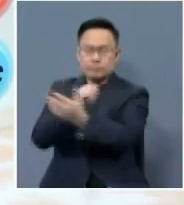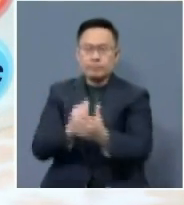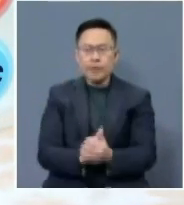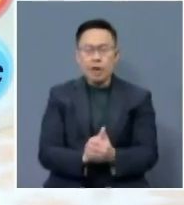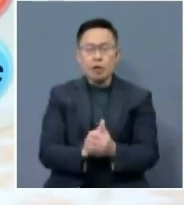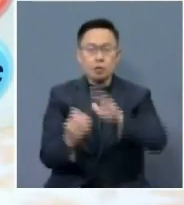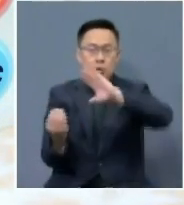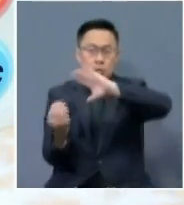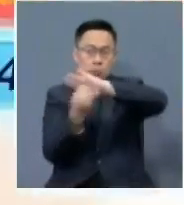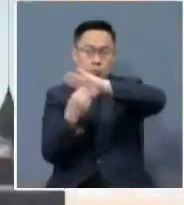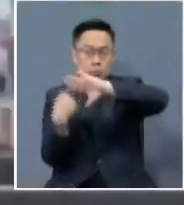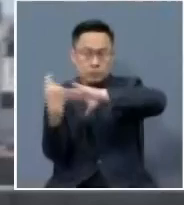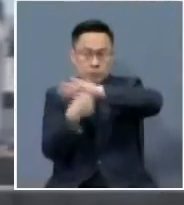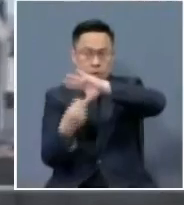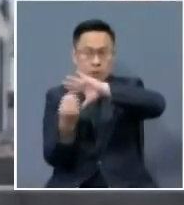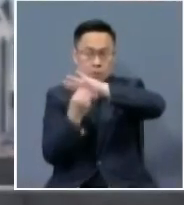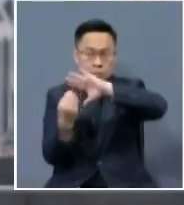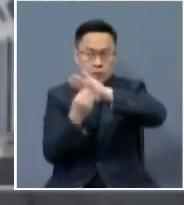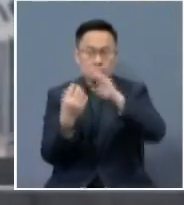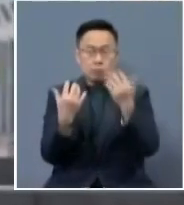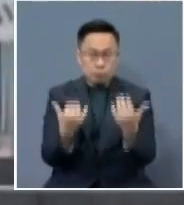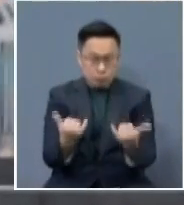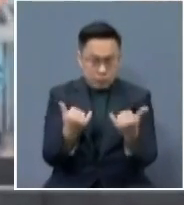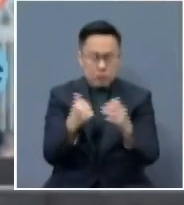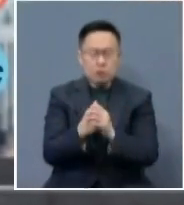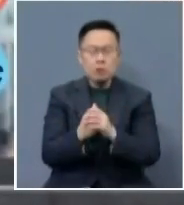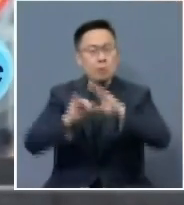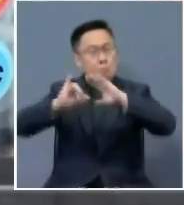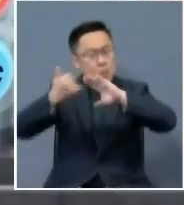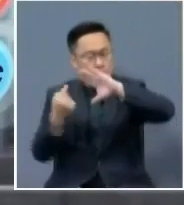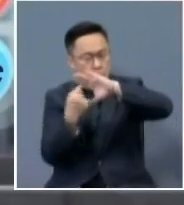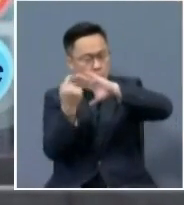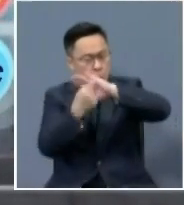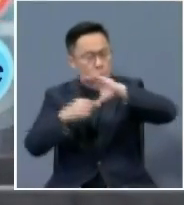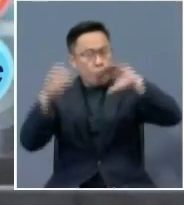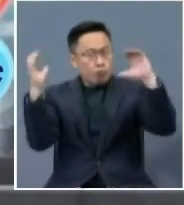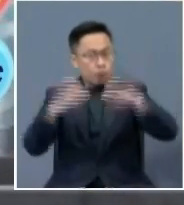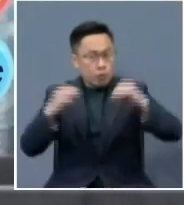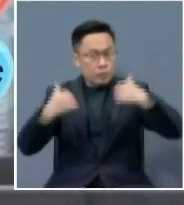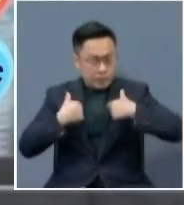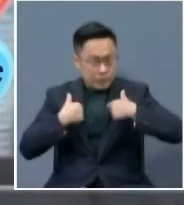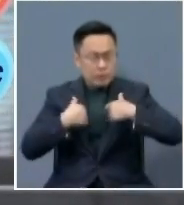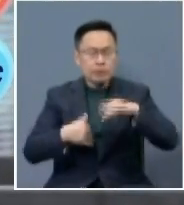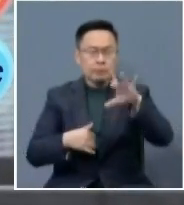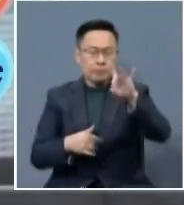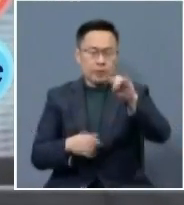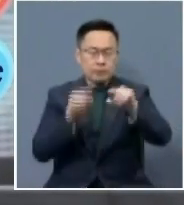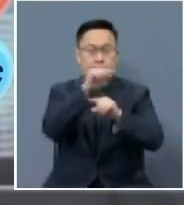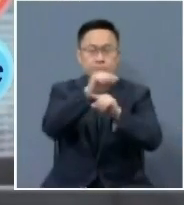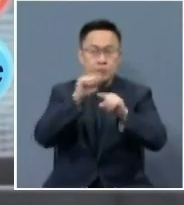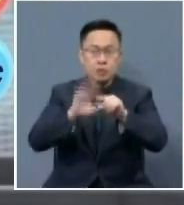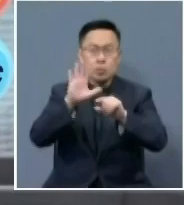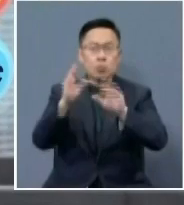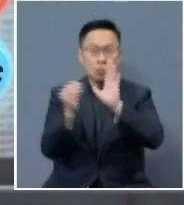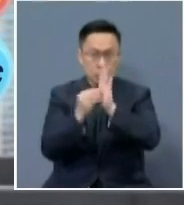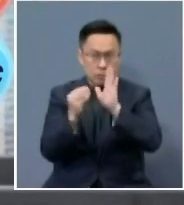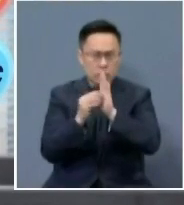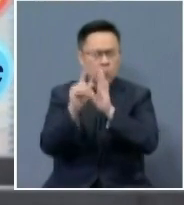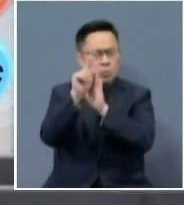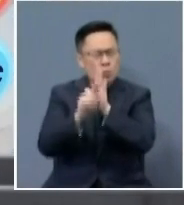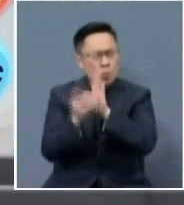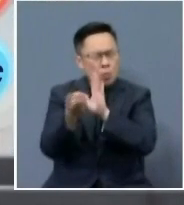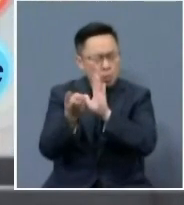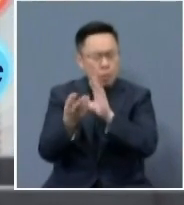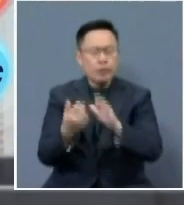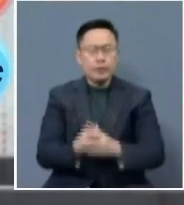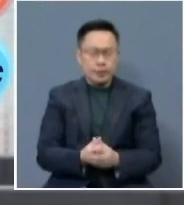ของกรุงเทพมหานครค่ะวันนี้เกิดฝนตกหนักในบางแห่งค่ะมีฝนเยอะอยู่ที่ร้อยละ 80ของพื้นที่อุณภูมิลดลงเล็กน้อยหลัง